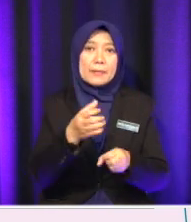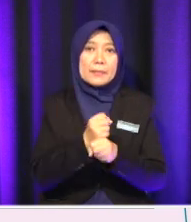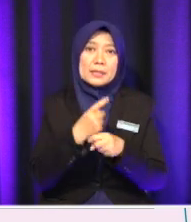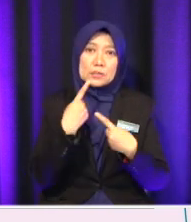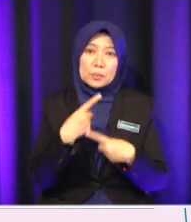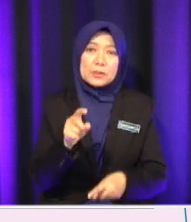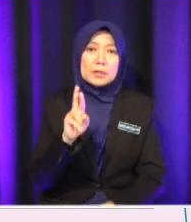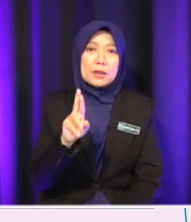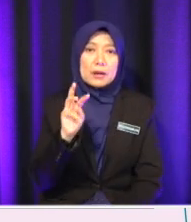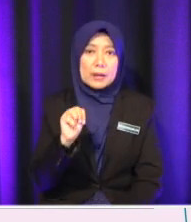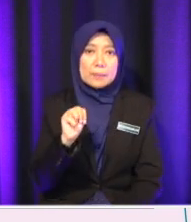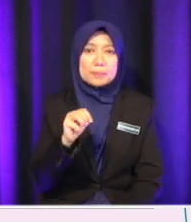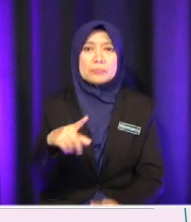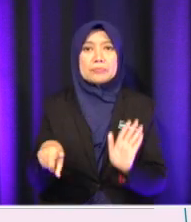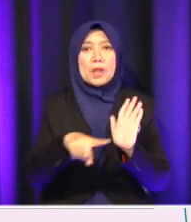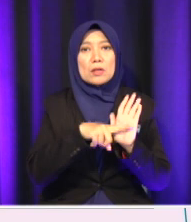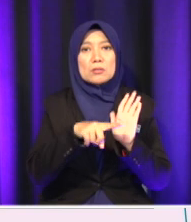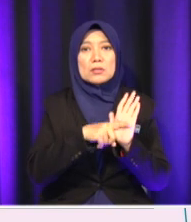RM negatif